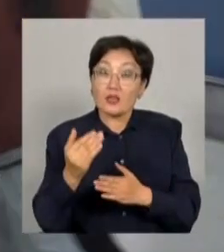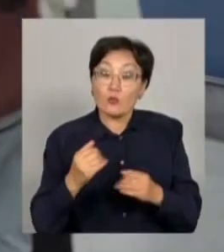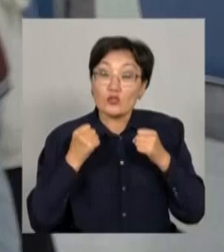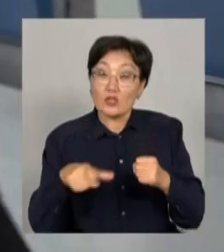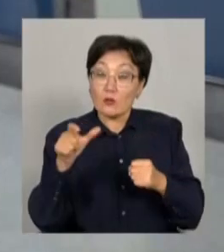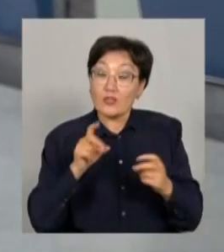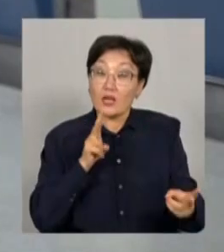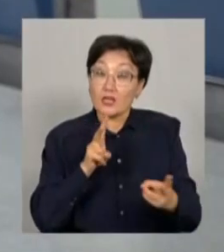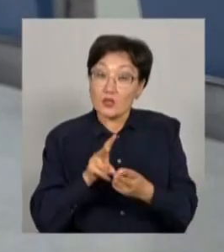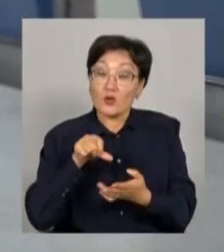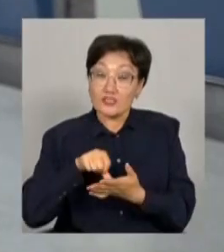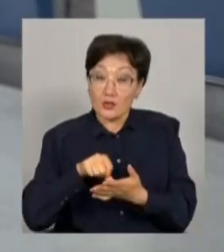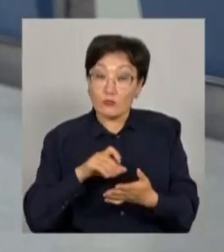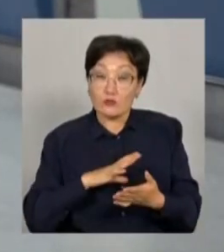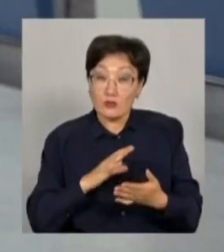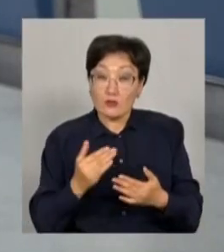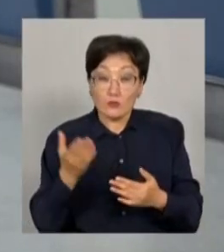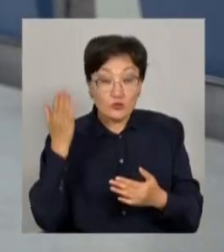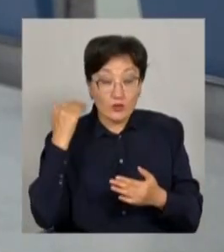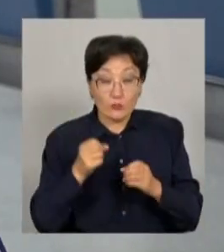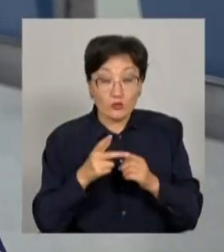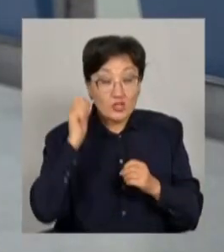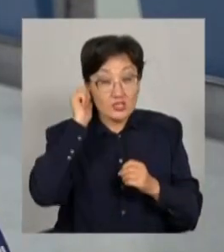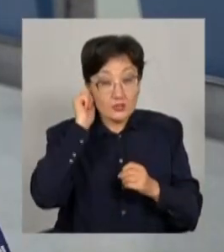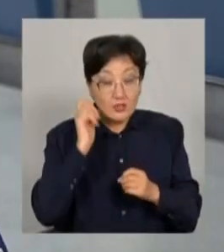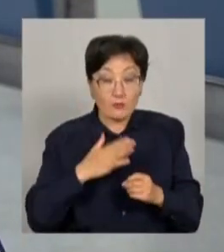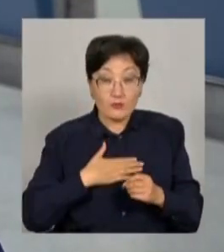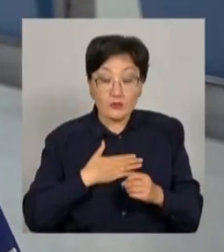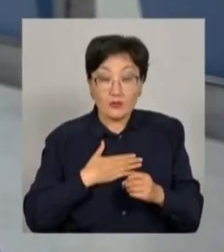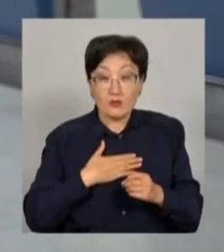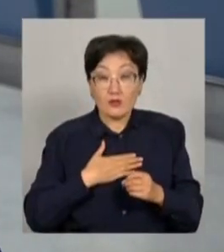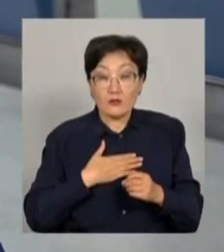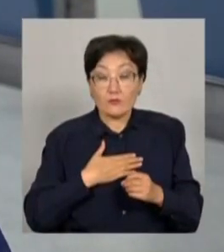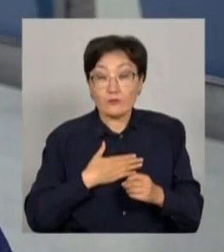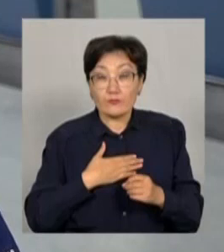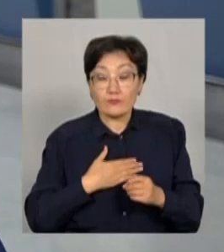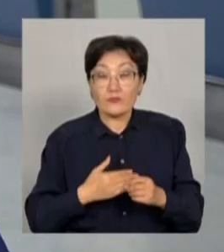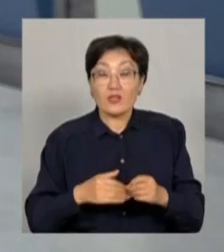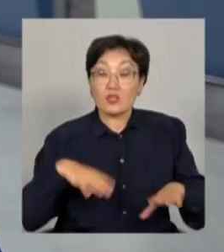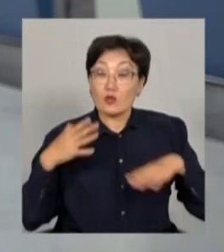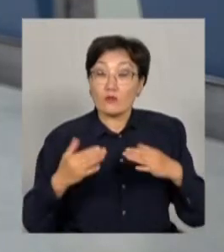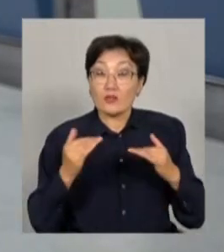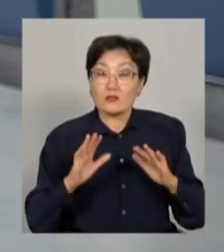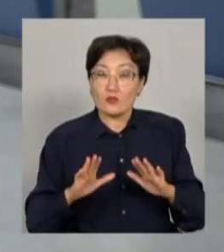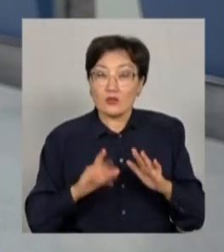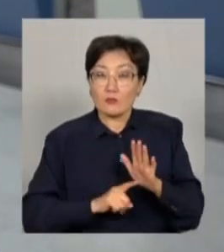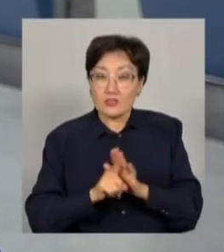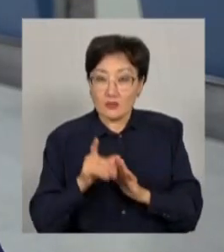алған болатын. Ол кезде 13 жаста жүзуді енді бастаған кездерім болатын.